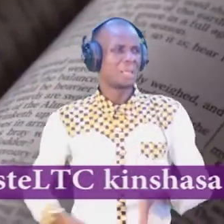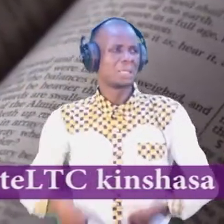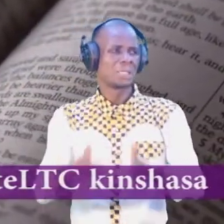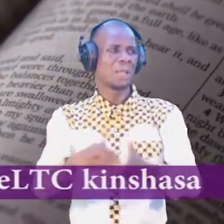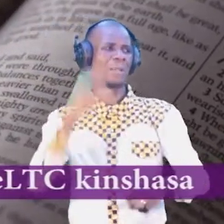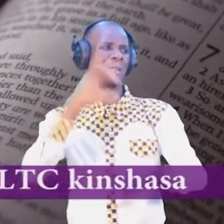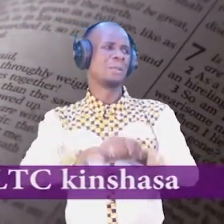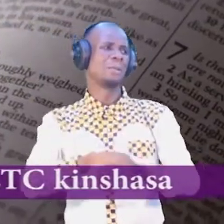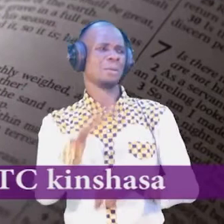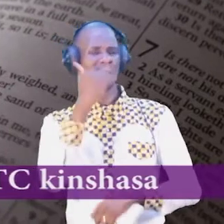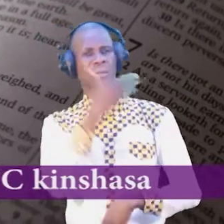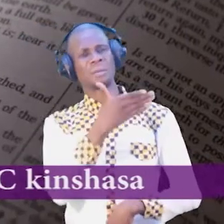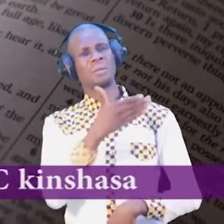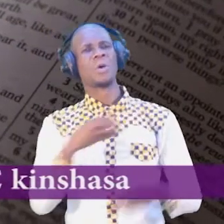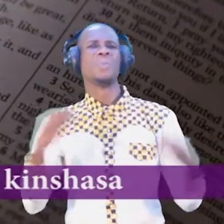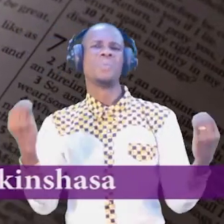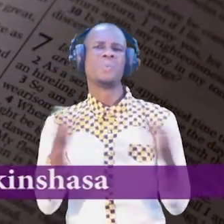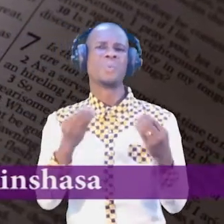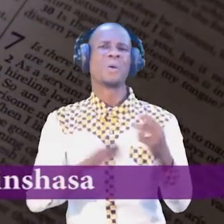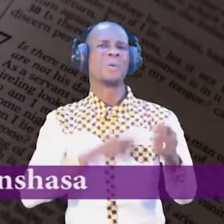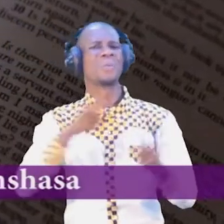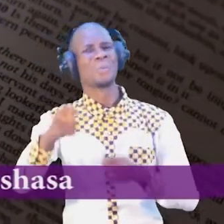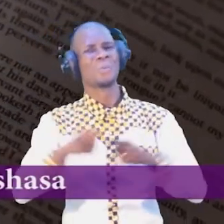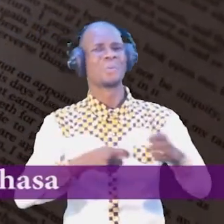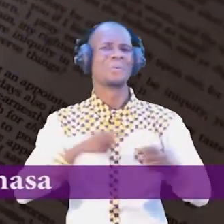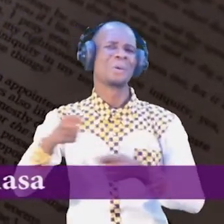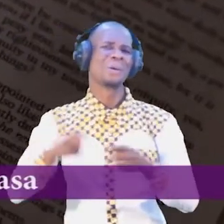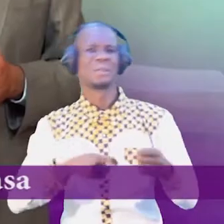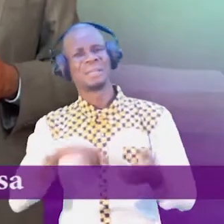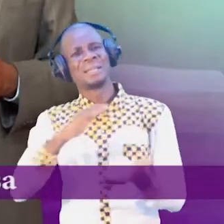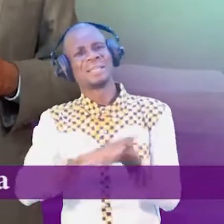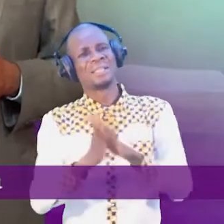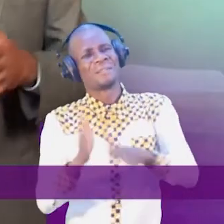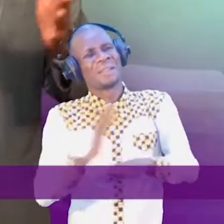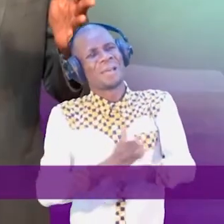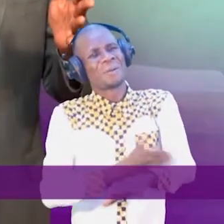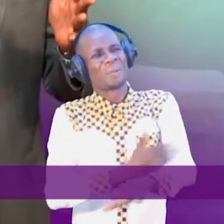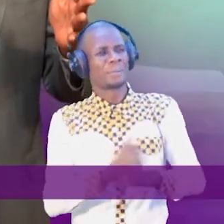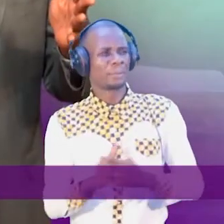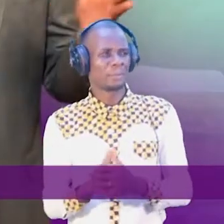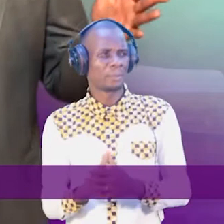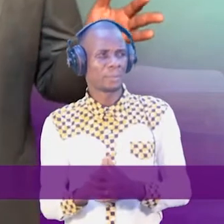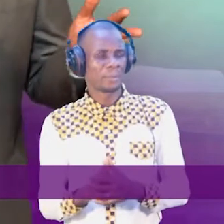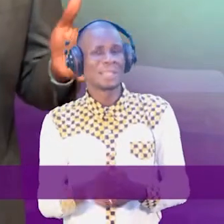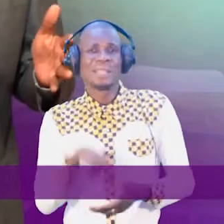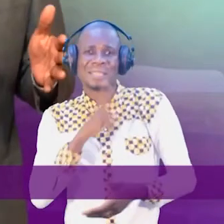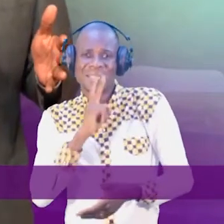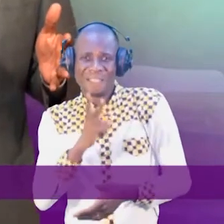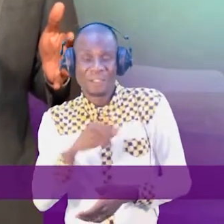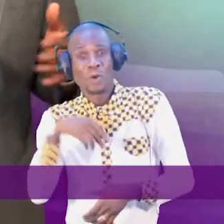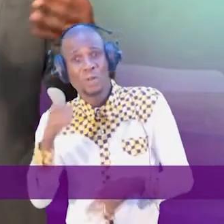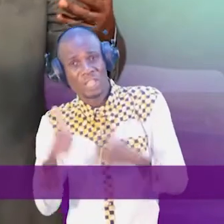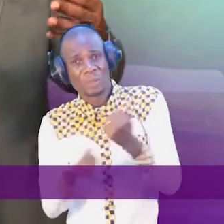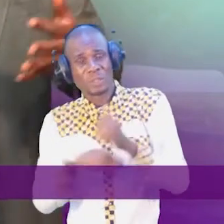chrétiens. Prétendent que les commandements. Eh ben, mon souffle, vous allez coller qui a été mis bien qu'on a zambé si l'ongo n'ango, ils allent sur il y a les